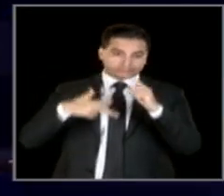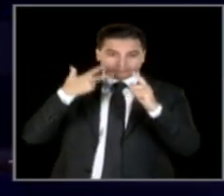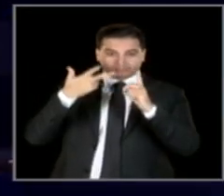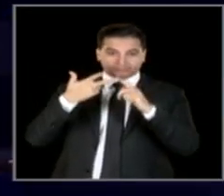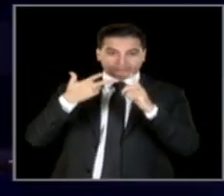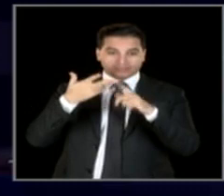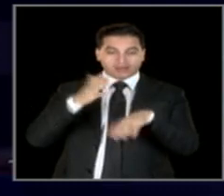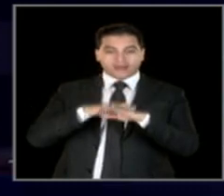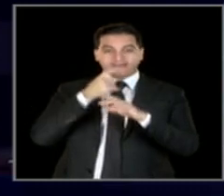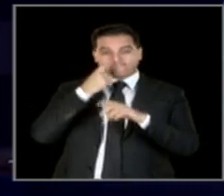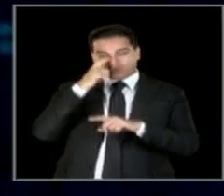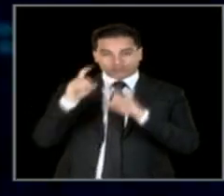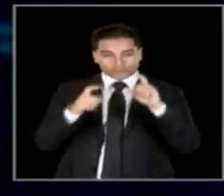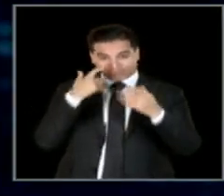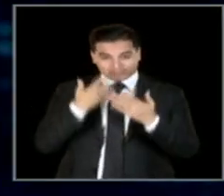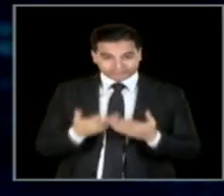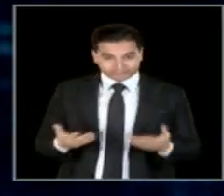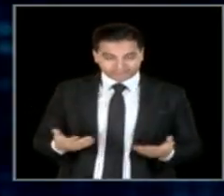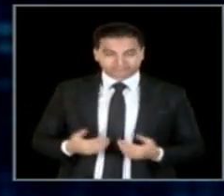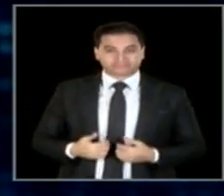مع الفقرة الثالثة، فقرة الفنون.